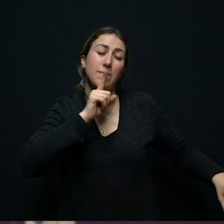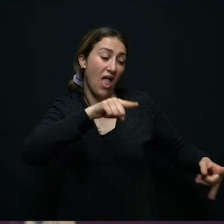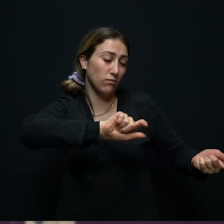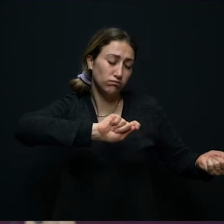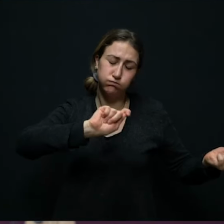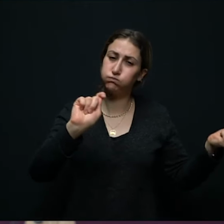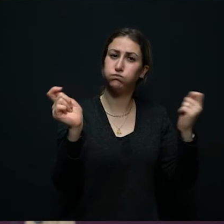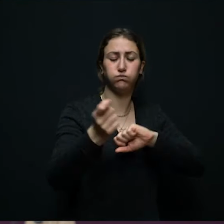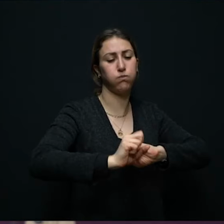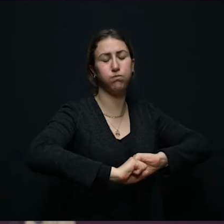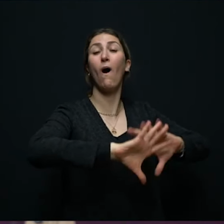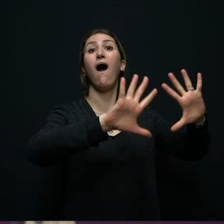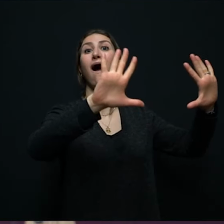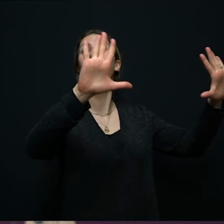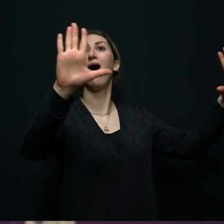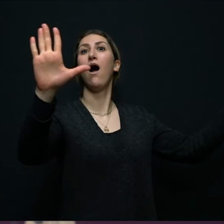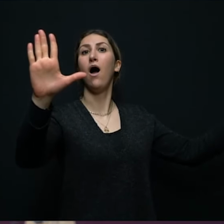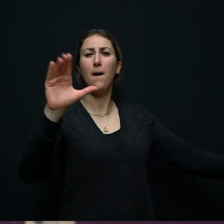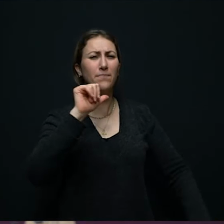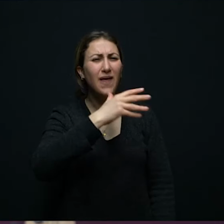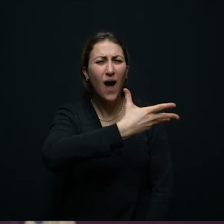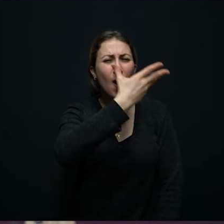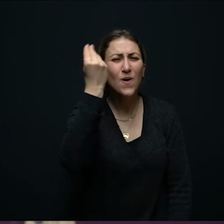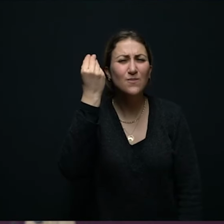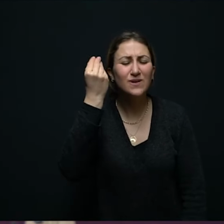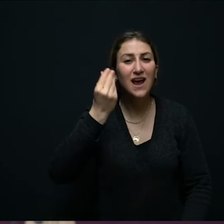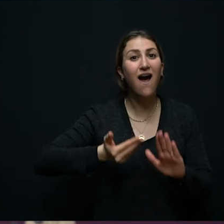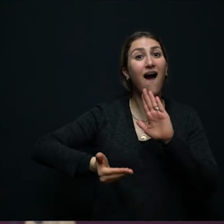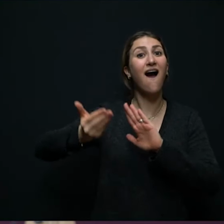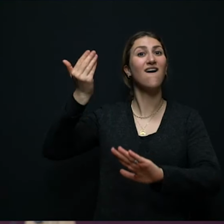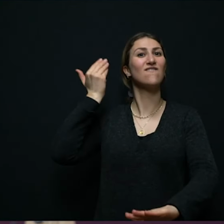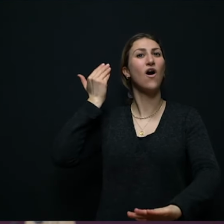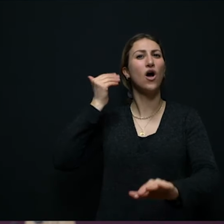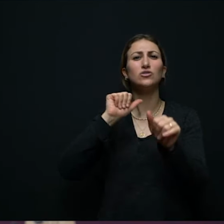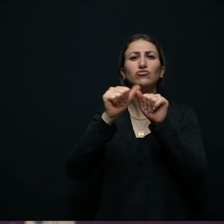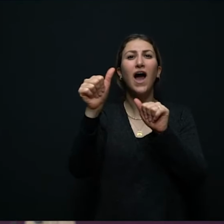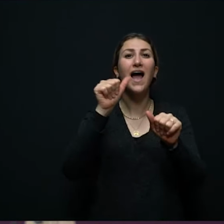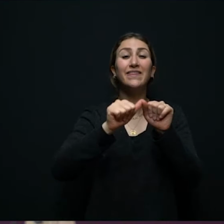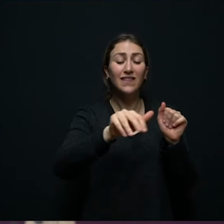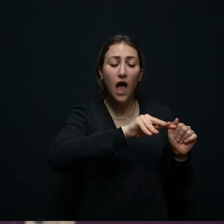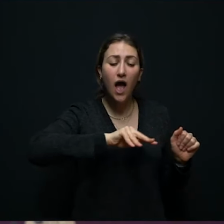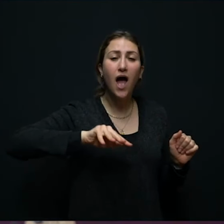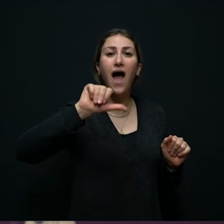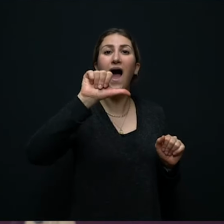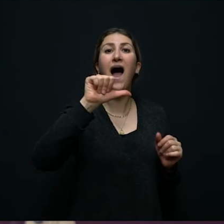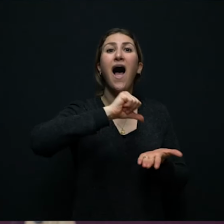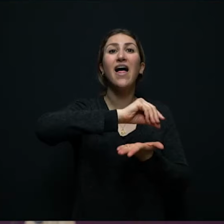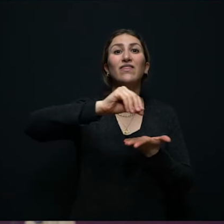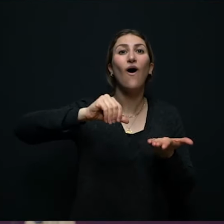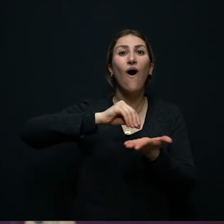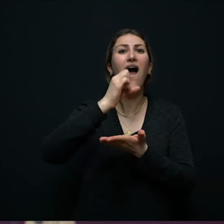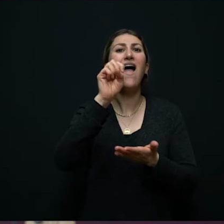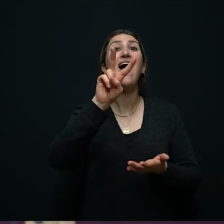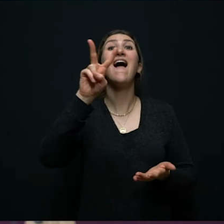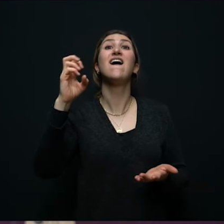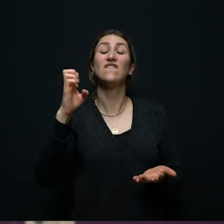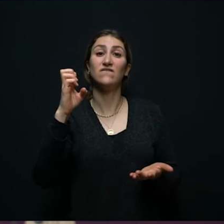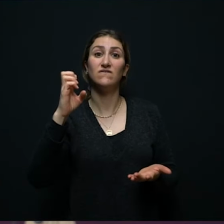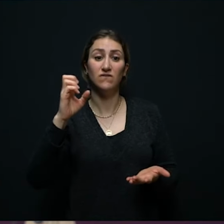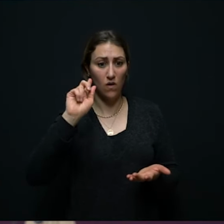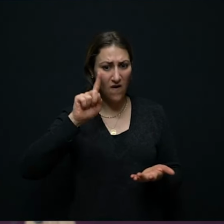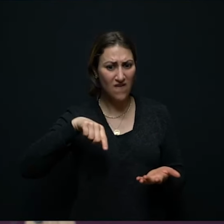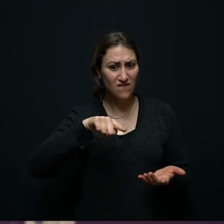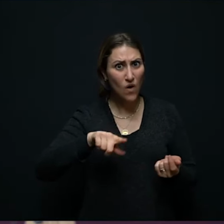que dans le jardin adam et eve ne devait pas poursuivre la sainteté ils vivaient dans cette sainteté il connaissait